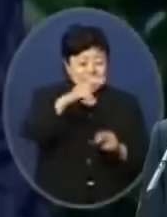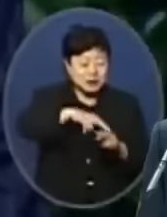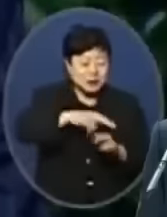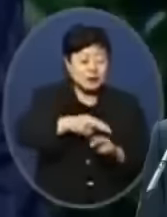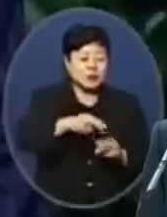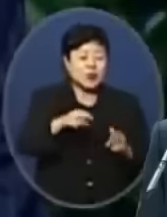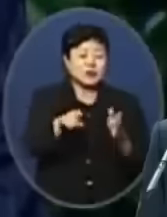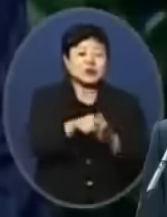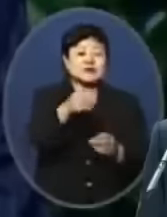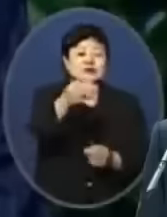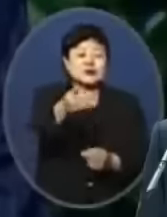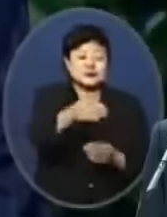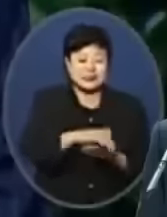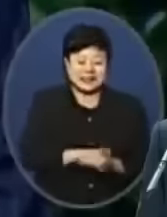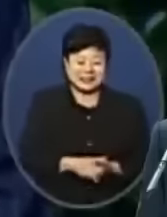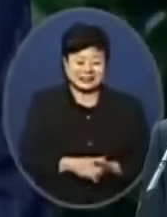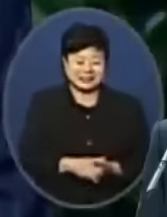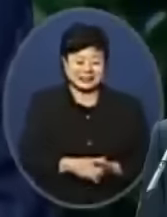선물로 주신 것입니다.